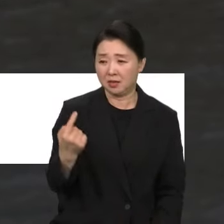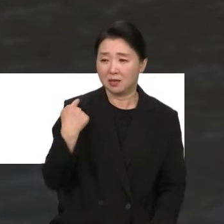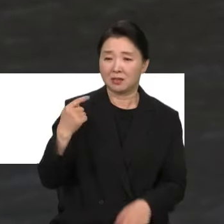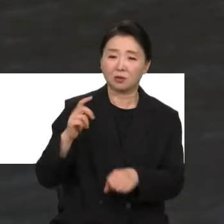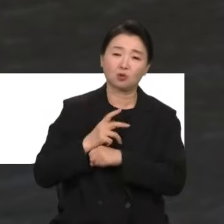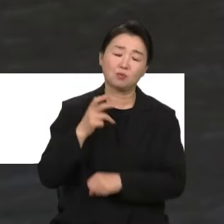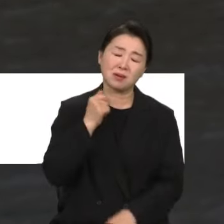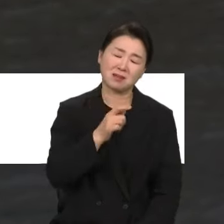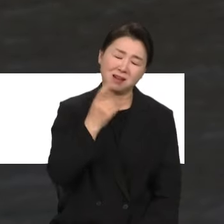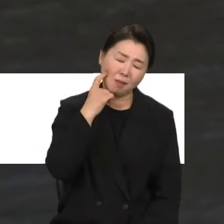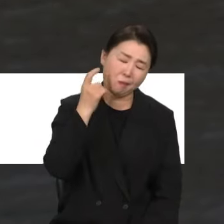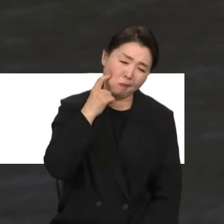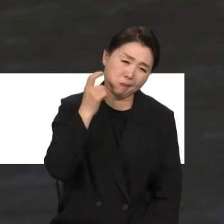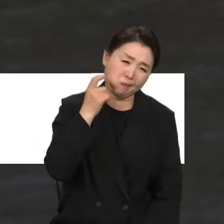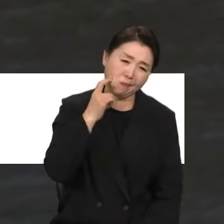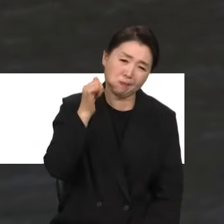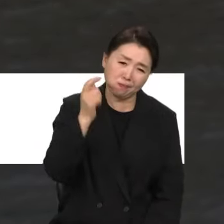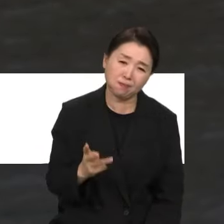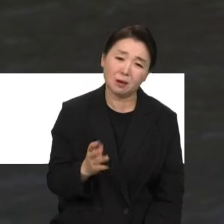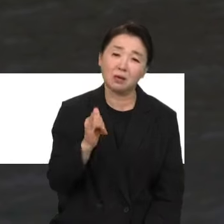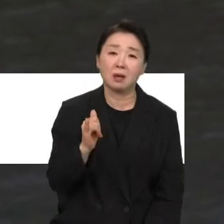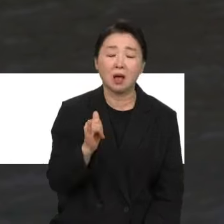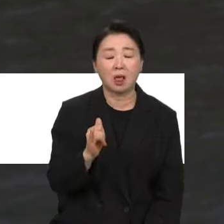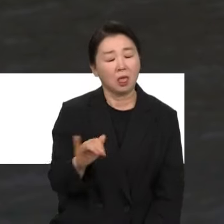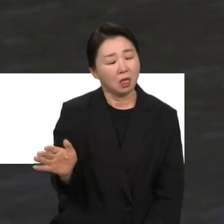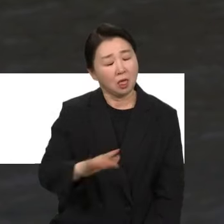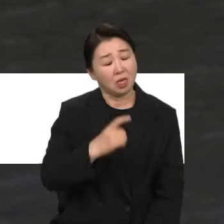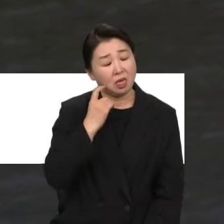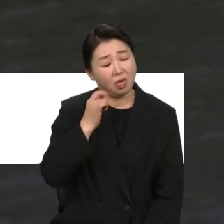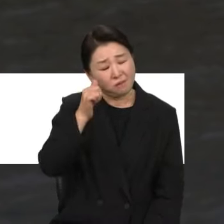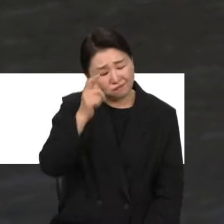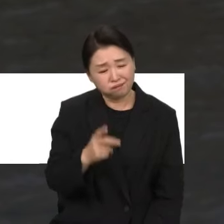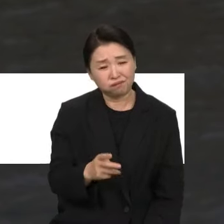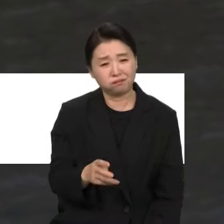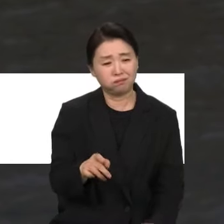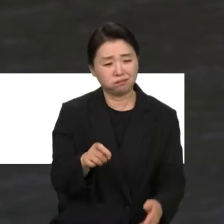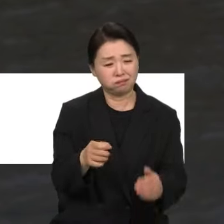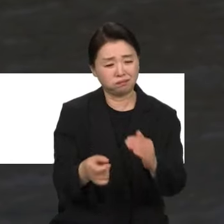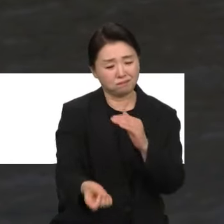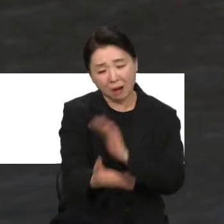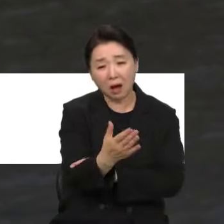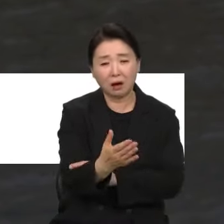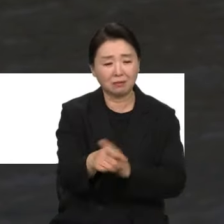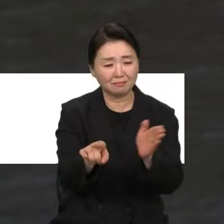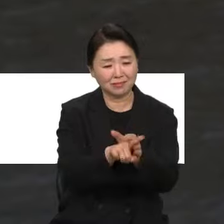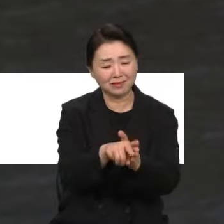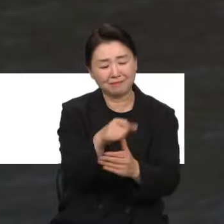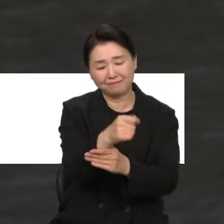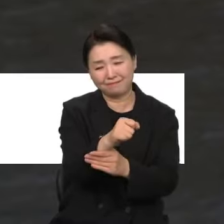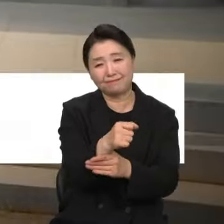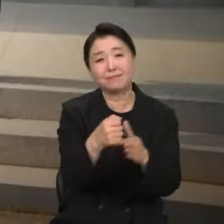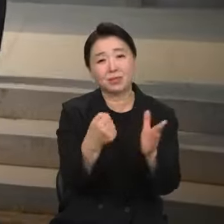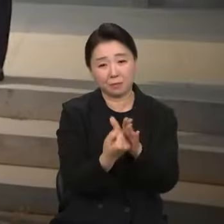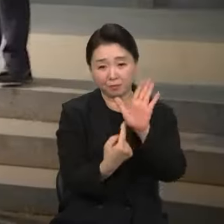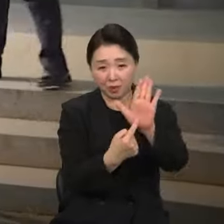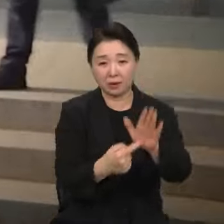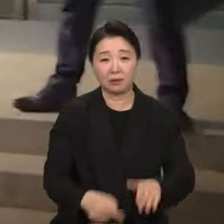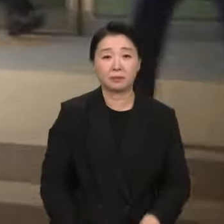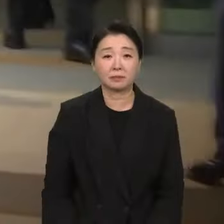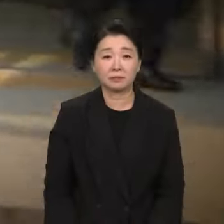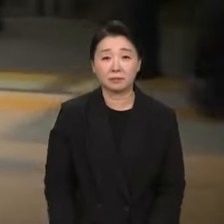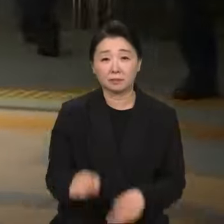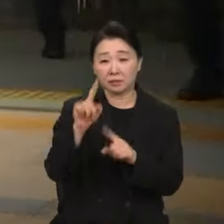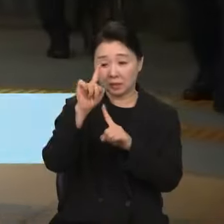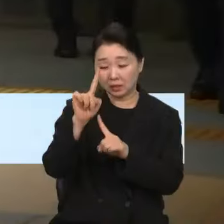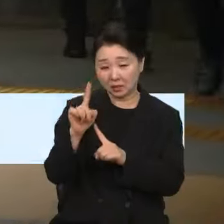거짓말 하지 않았습니까? 그 지긋지긋한 거짓말. 믿을 수 없기 때문에 저희가 그것을 공개를 한 겁니다. 이 전 장관